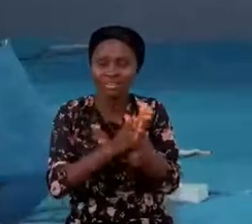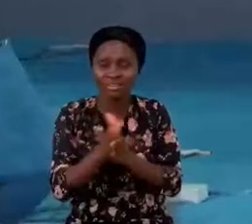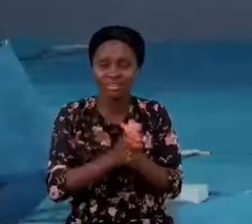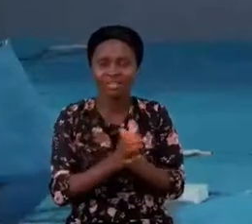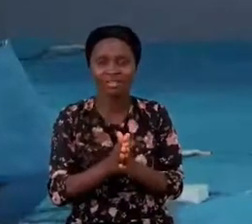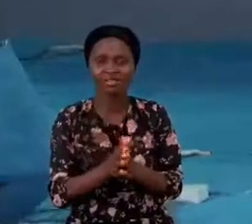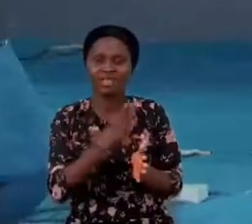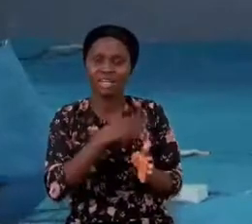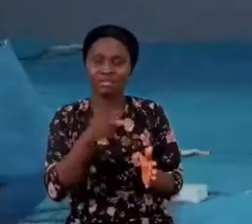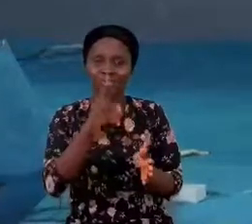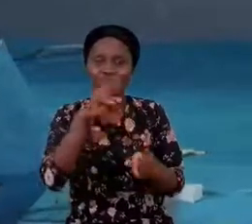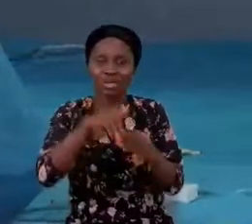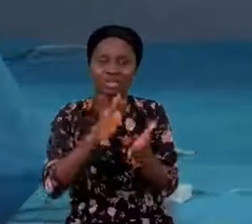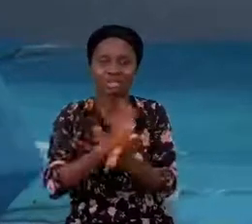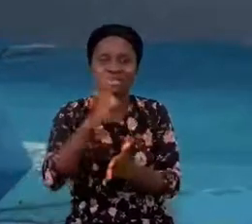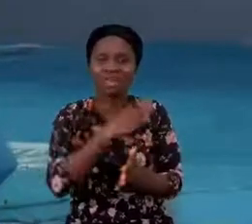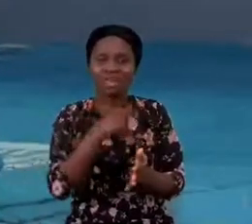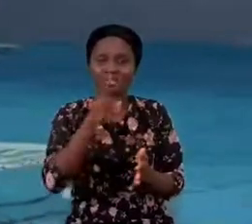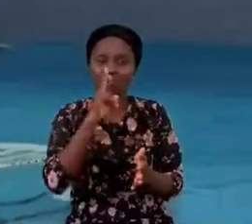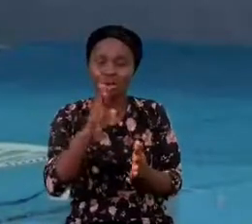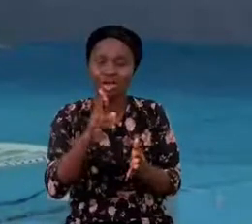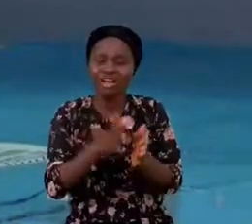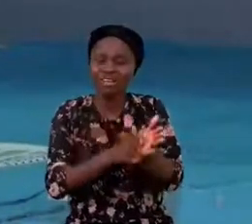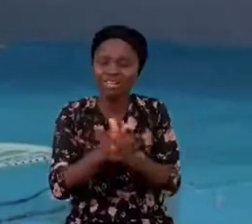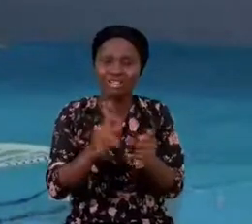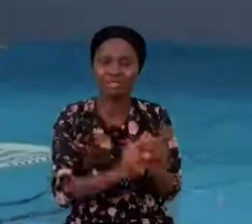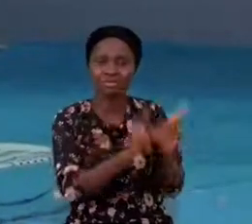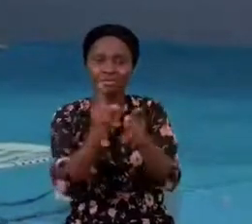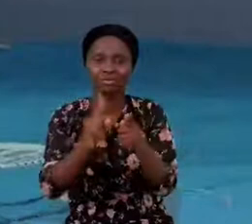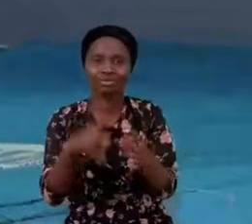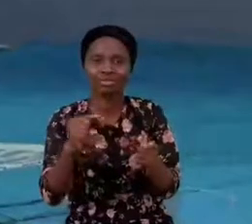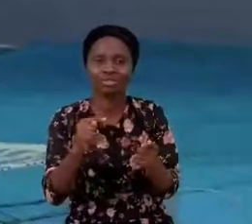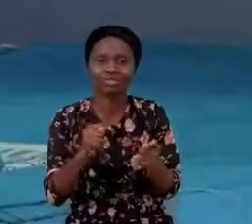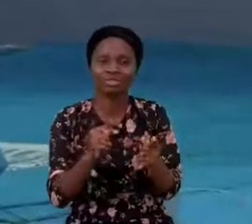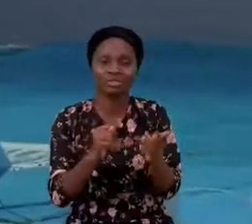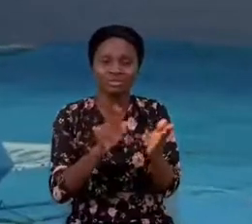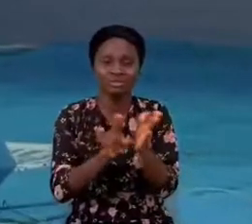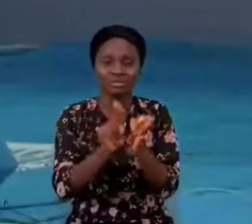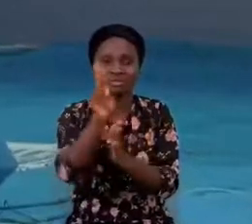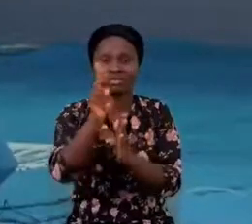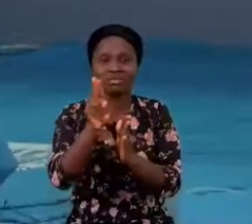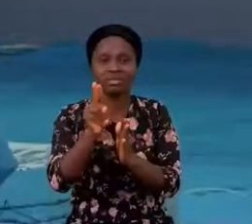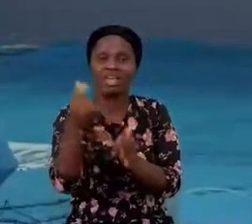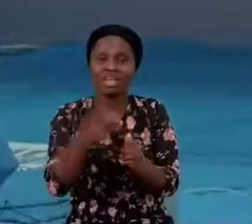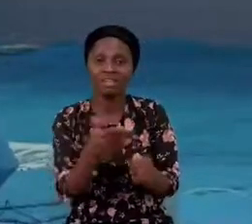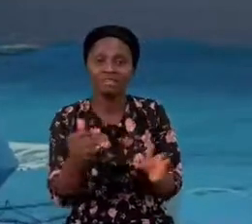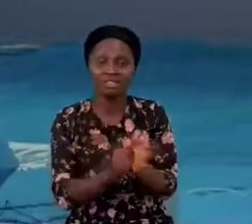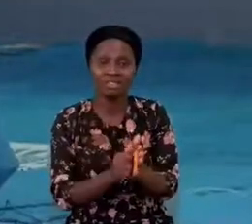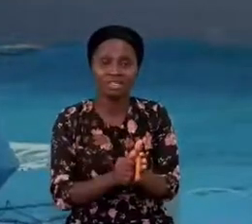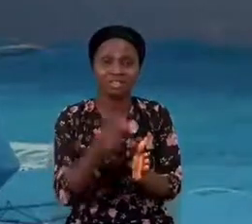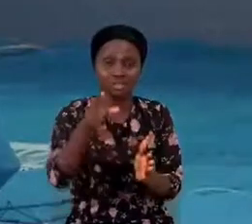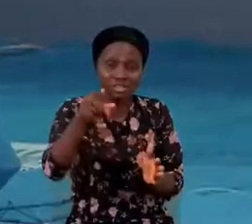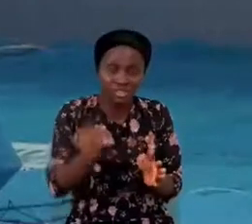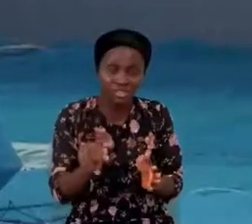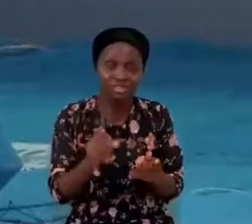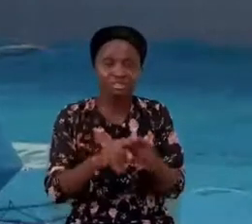être fait, je le ferai. Parce que tu appelles, tu recherches la sagesse. Ah, j'ai fini le secondaire, mais je poursuis